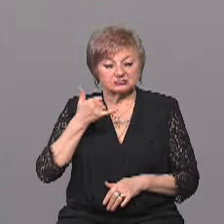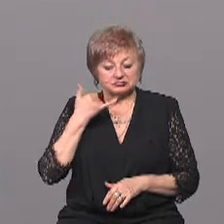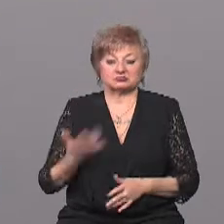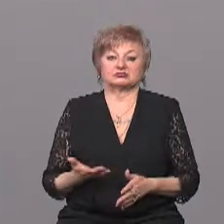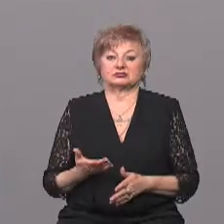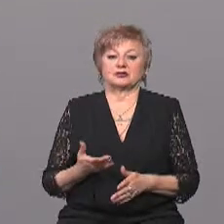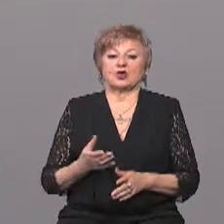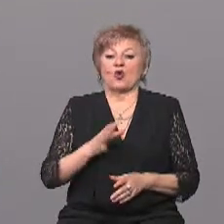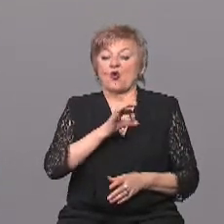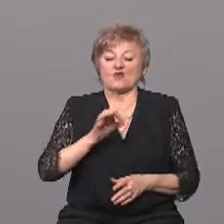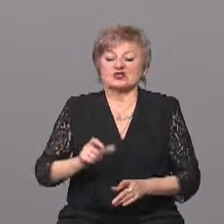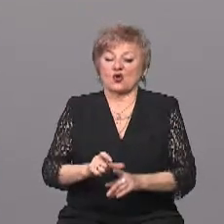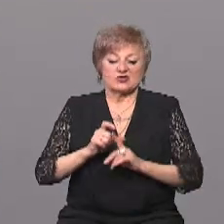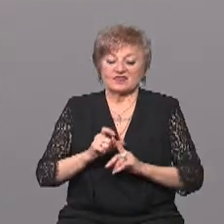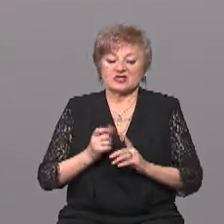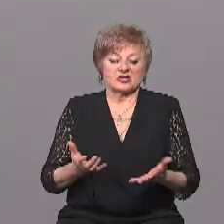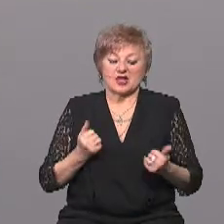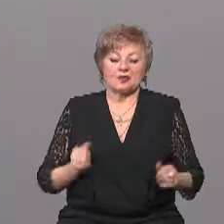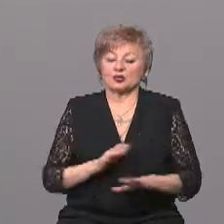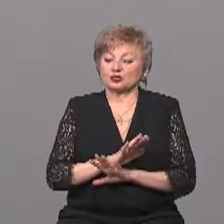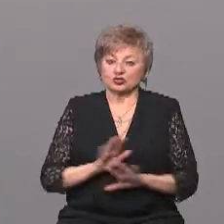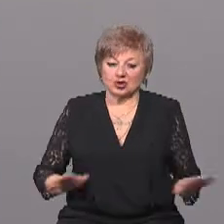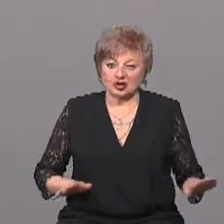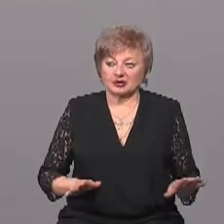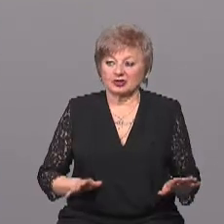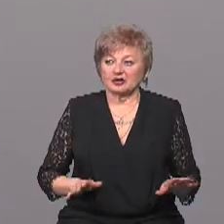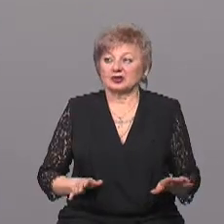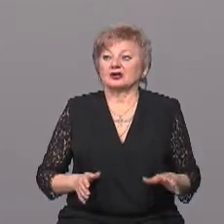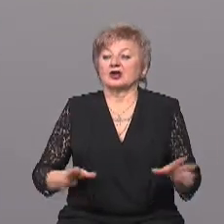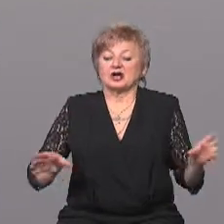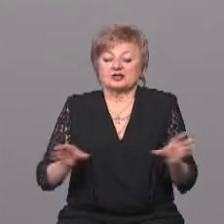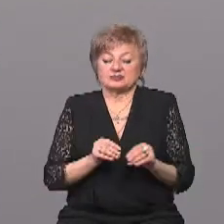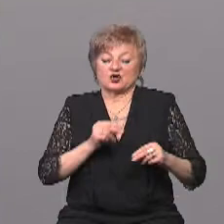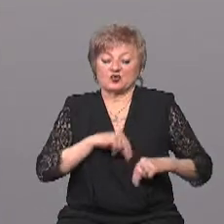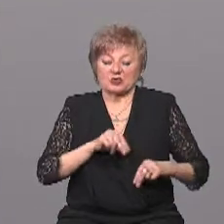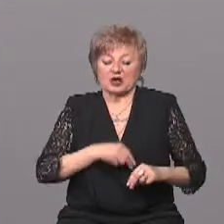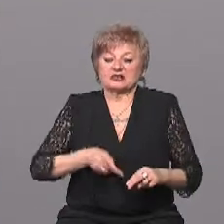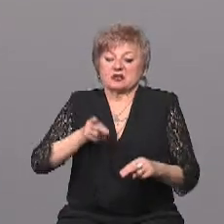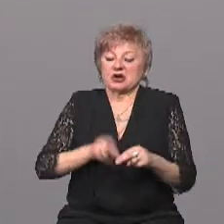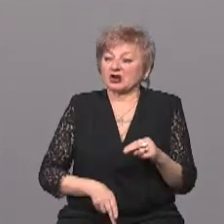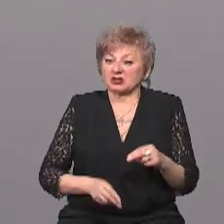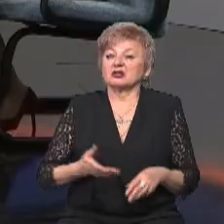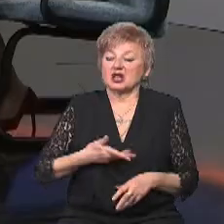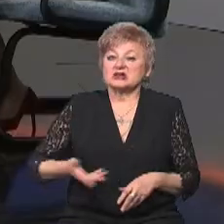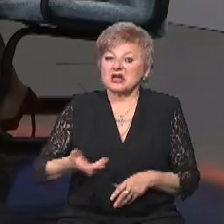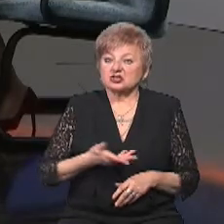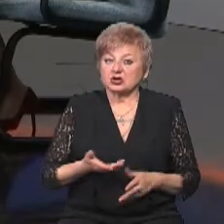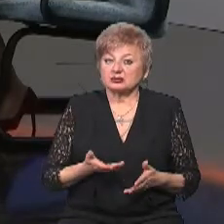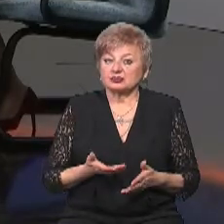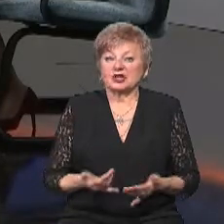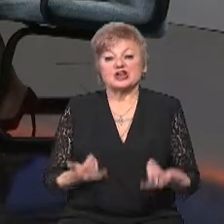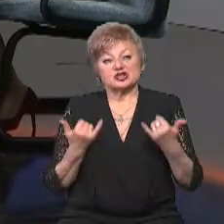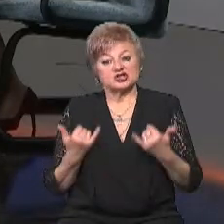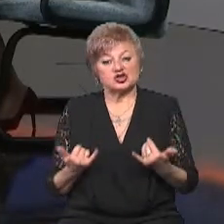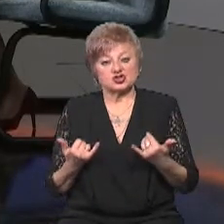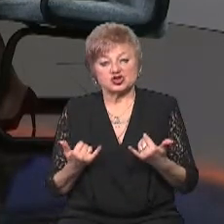офіційну відповідь ми взагалі не отримали ніякої. Ну, тобто співпраця на цьому якби припинилась наша. Зараз те,